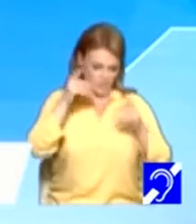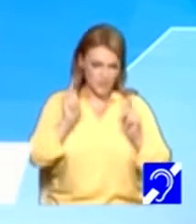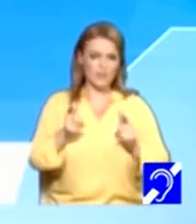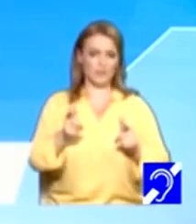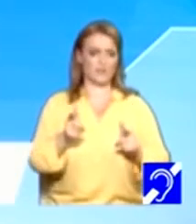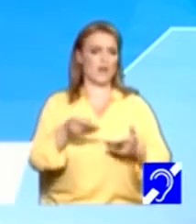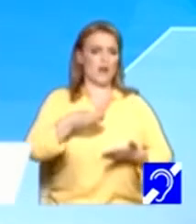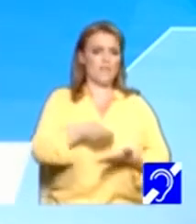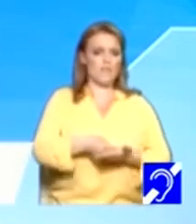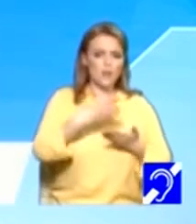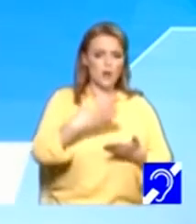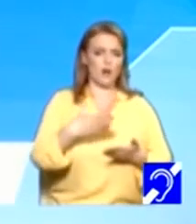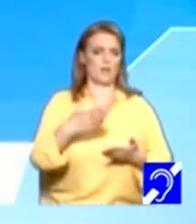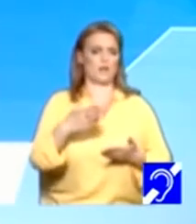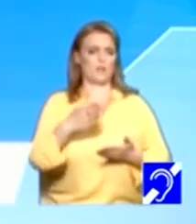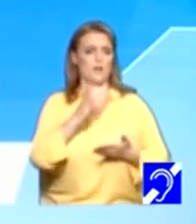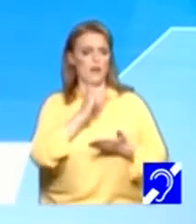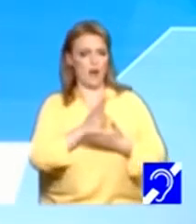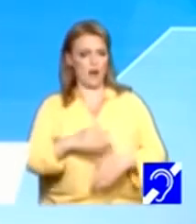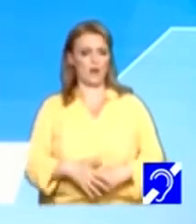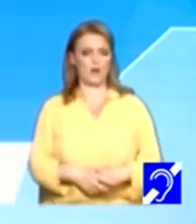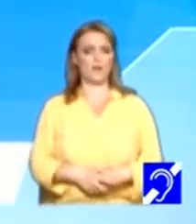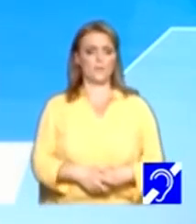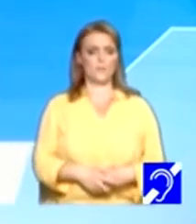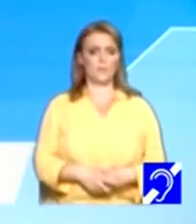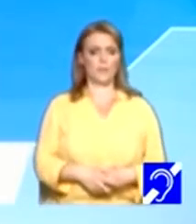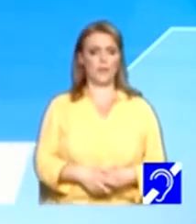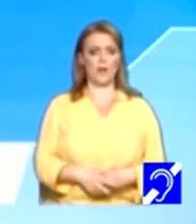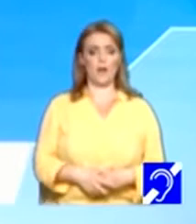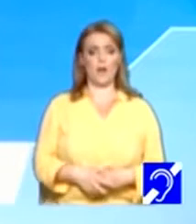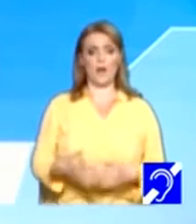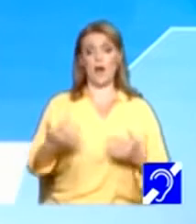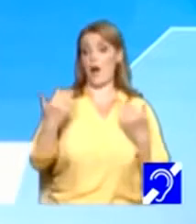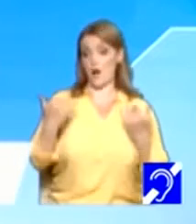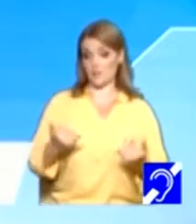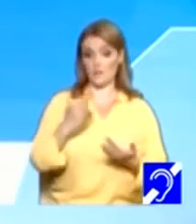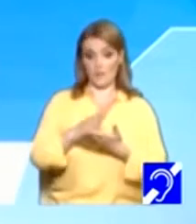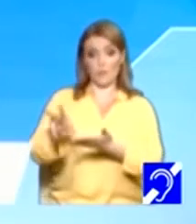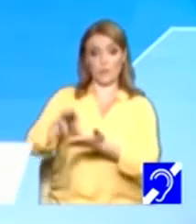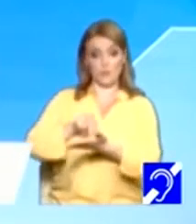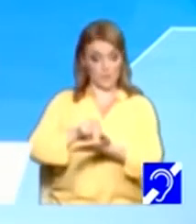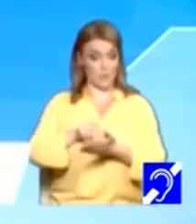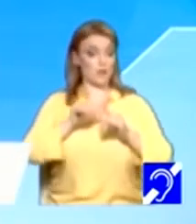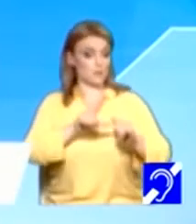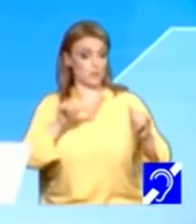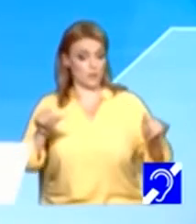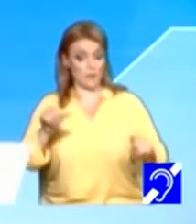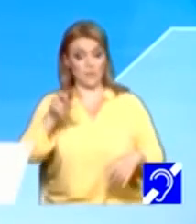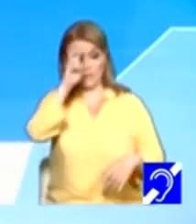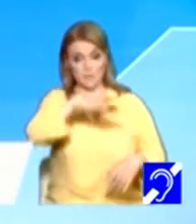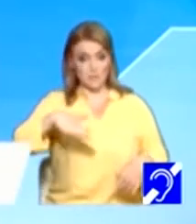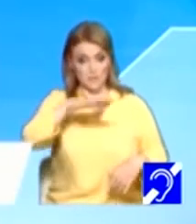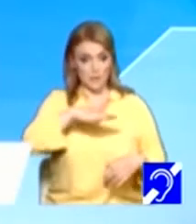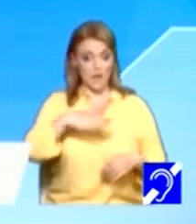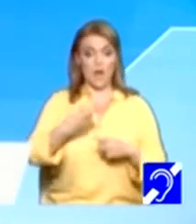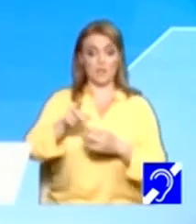plus valoarea pe care acest partid a adus-o în municipiu și în raion și iată astăzi dacă avem un exemplu de dezvoltare al țării, acest exemplu